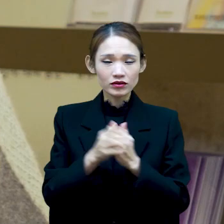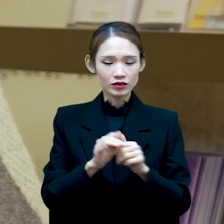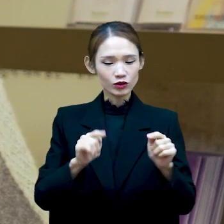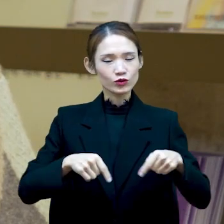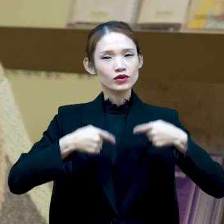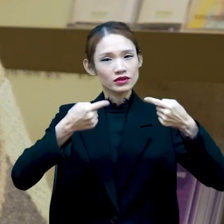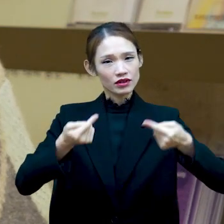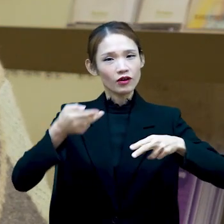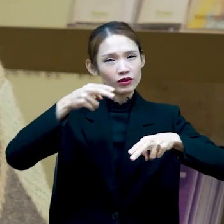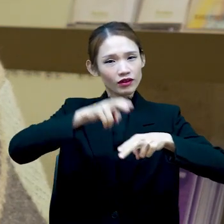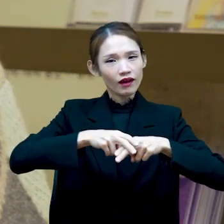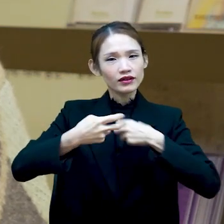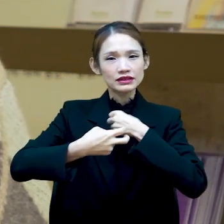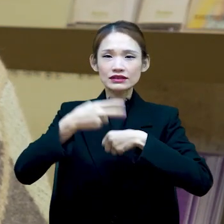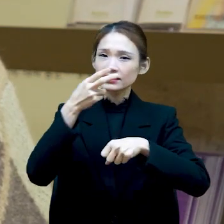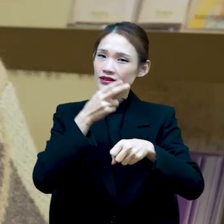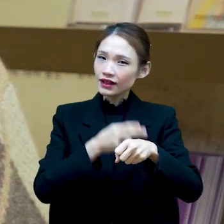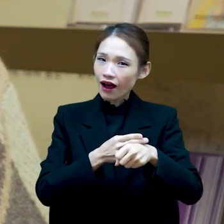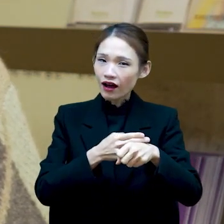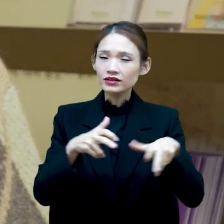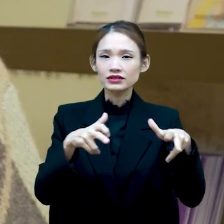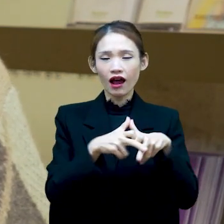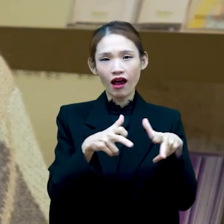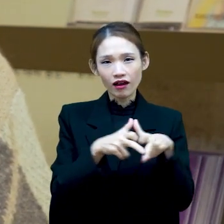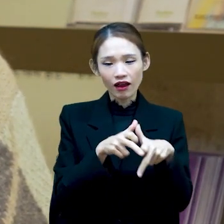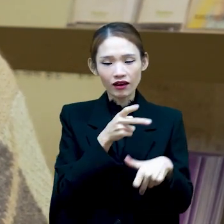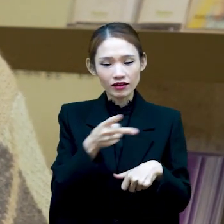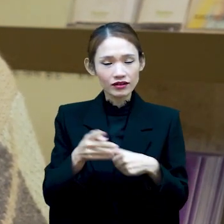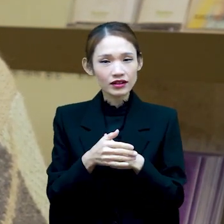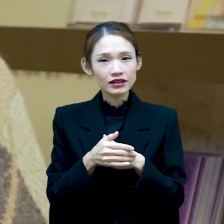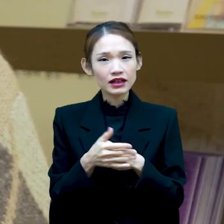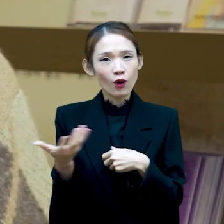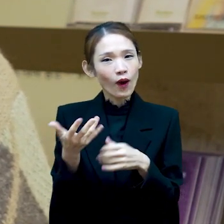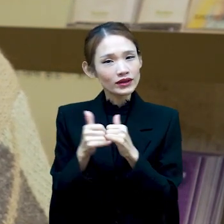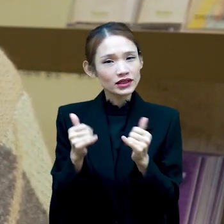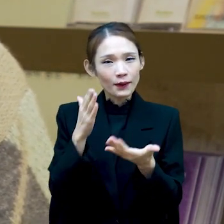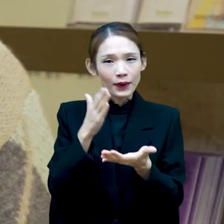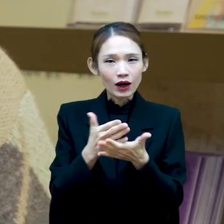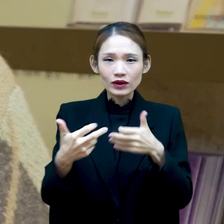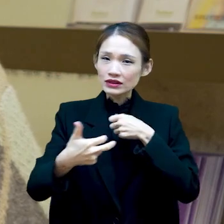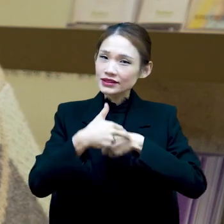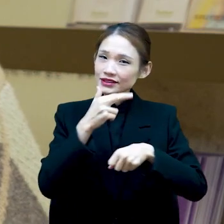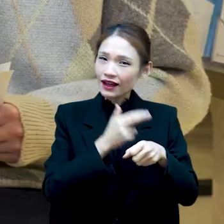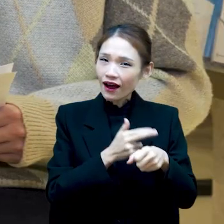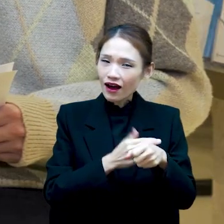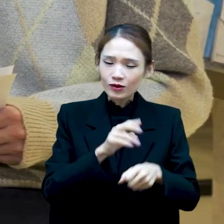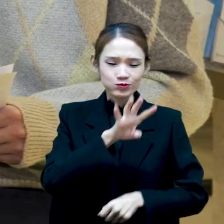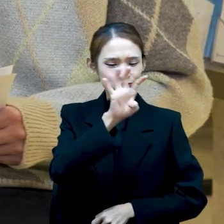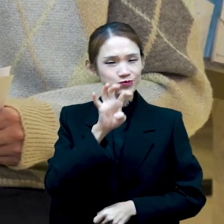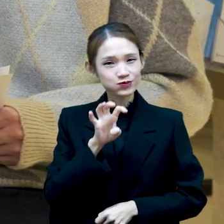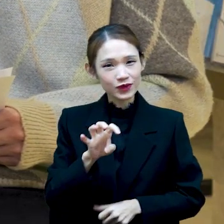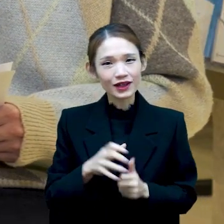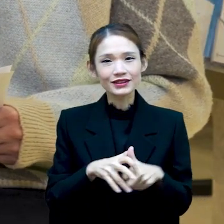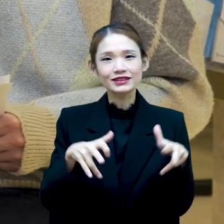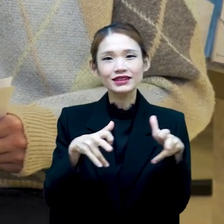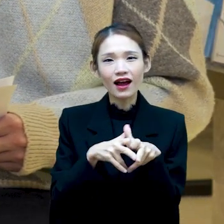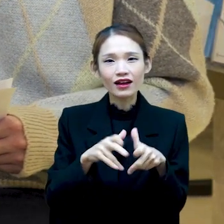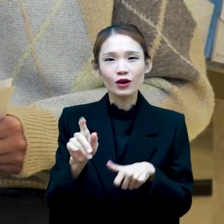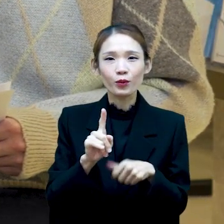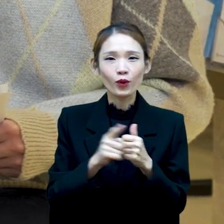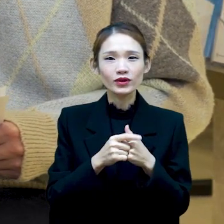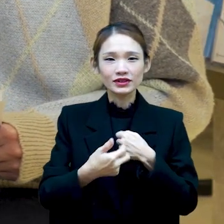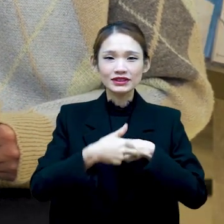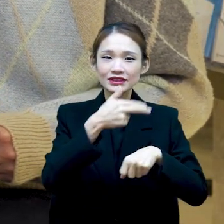사람들은 휠체어를 탄 의사? 장애인이 환자가 아니고 의사야? 이렇게 생각을 하실 수도 있어요. 그래서 우리 보현쌤은